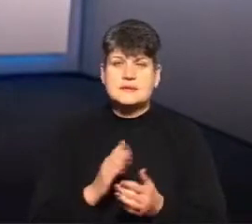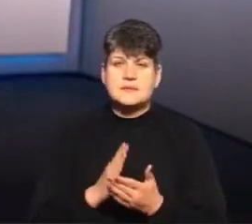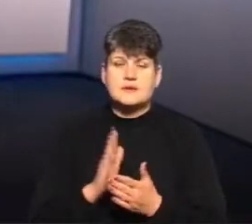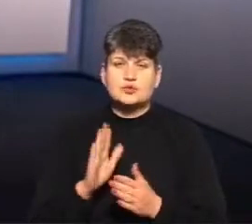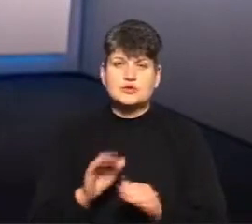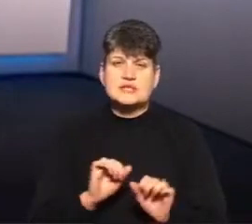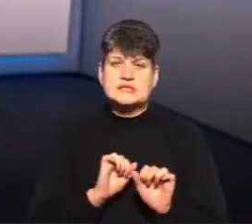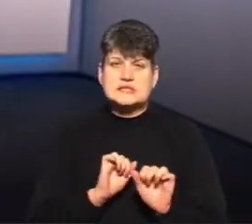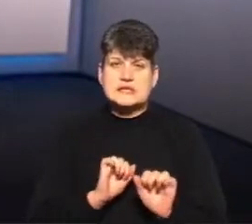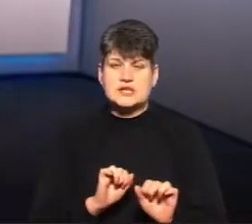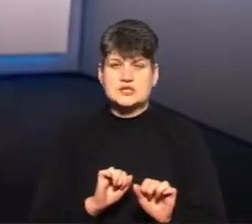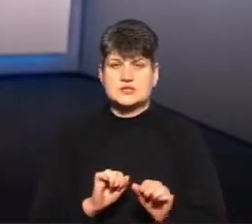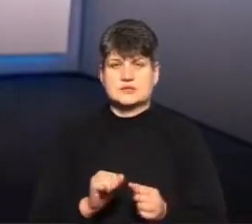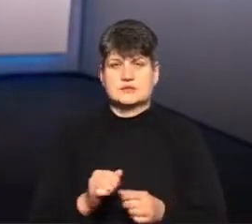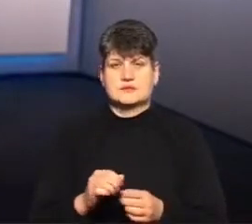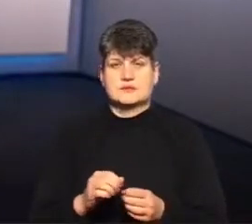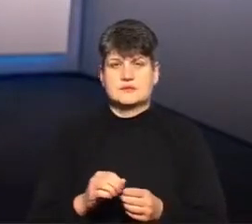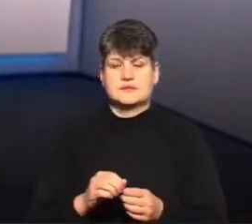верств населення.